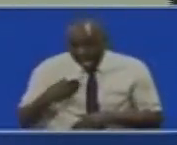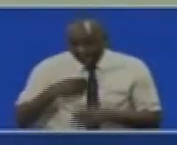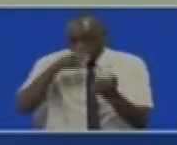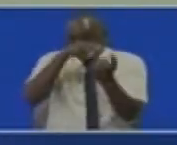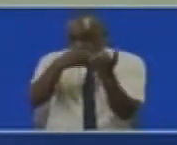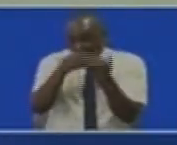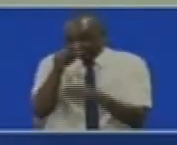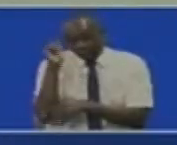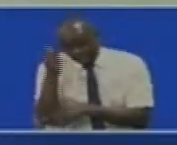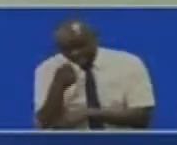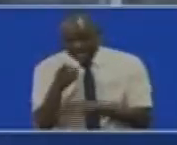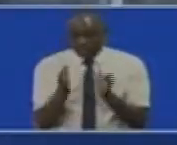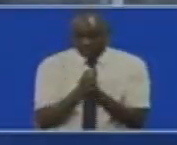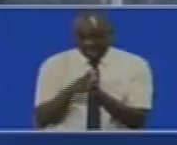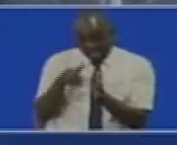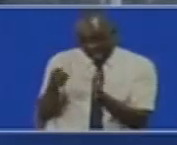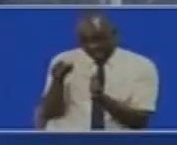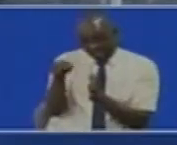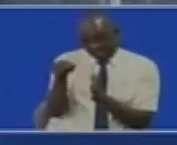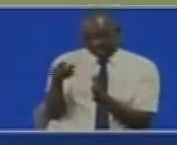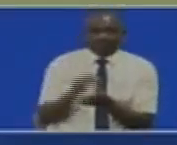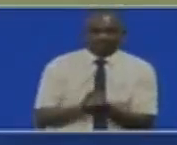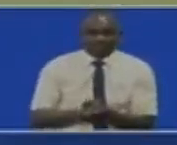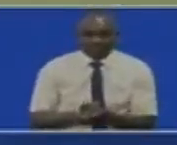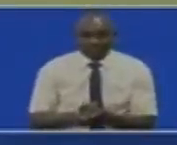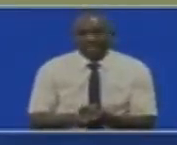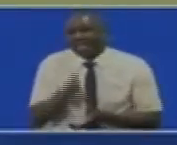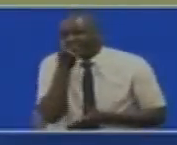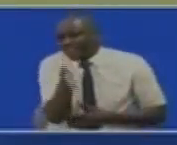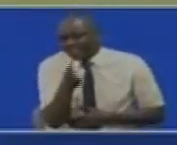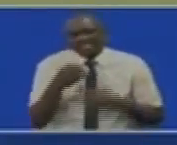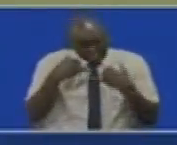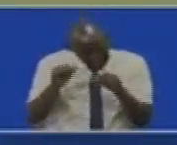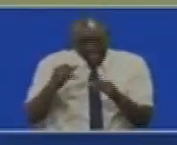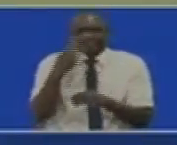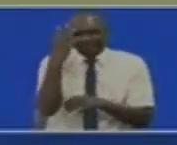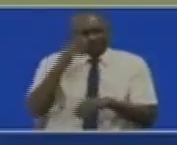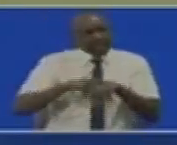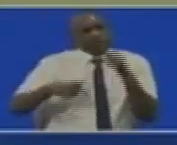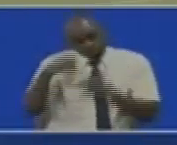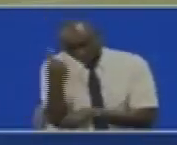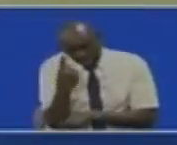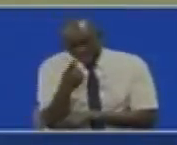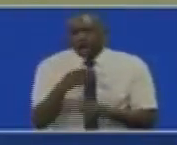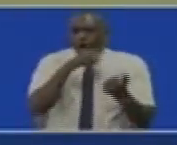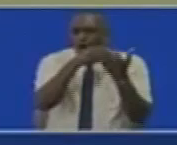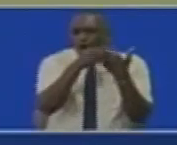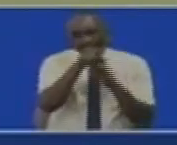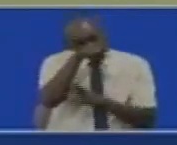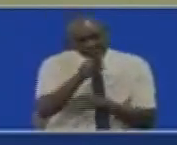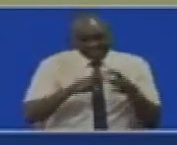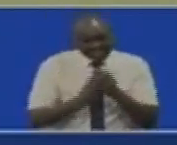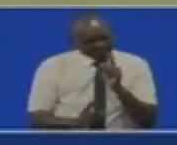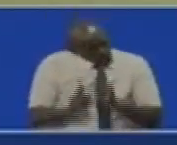Telkom Orange dhidi ya Sliders mahasimu wao wa Kenya. Huku wakitafuta taji lao la tano mtawalia, Telkom Orange walianza mechi